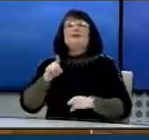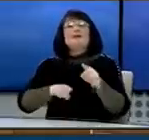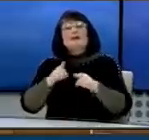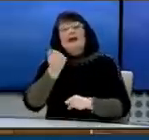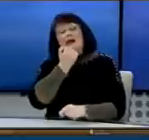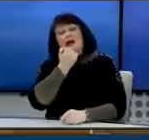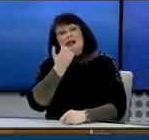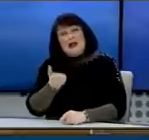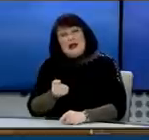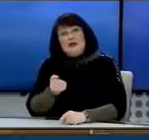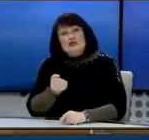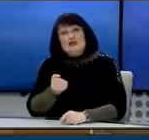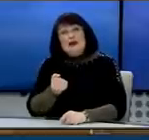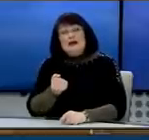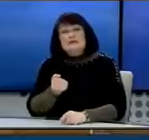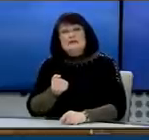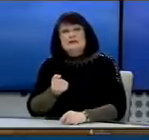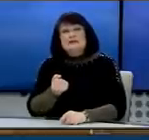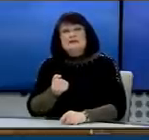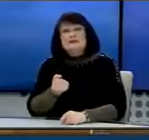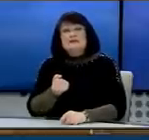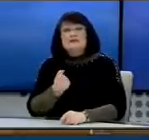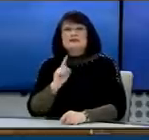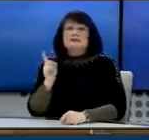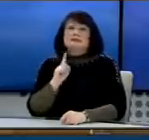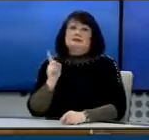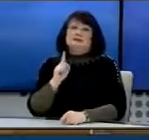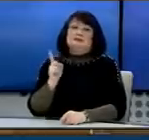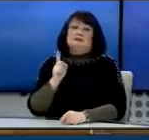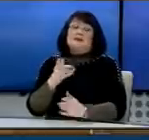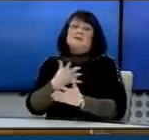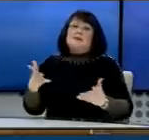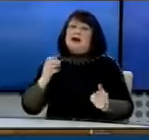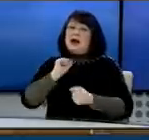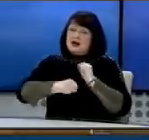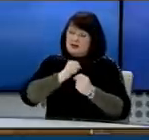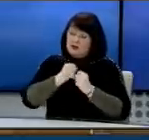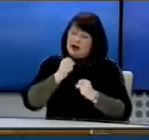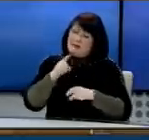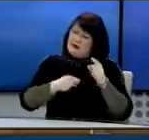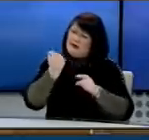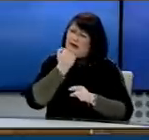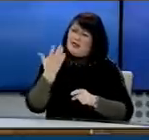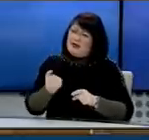ωστόσο δεν μηδενίζουν το τεράστιο έργο το οποίο έχει γίνει.